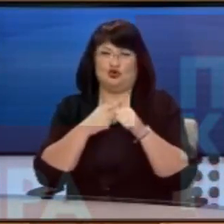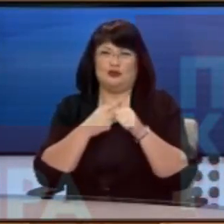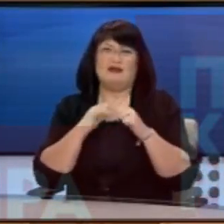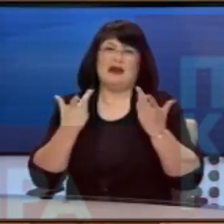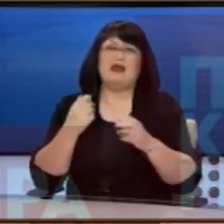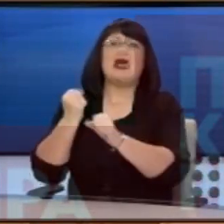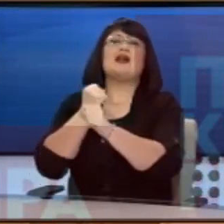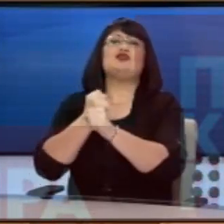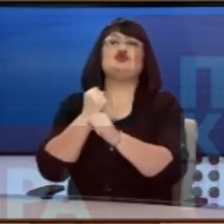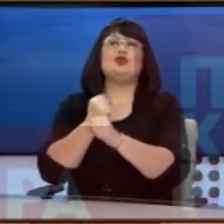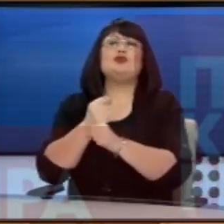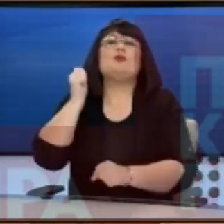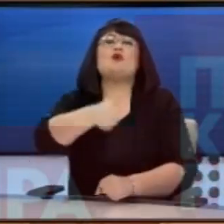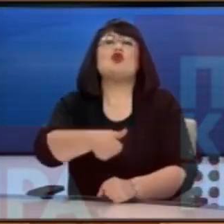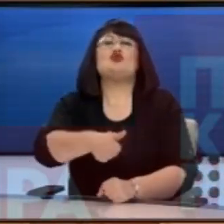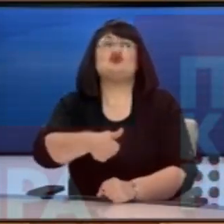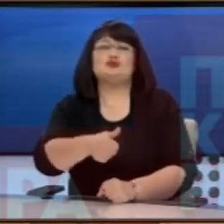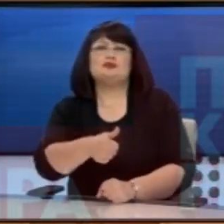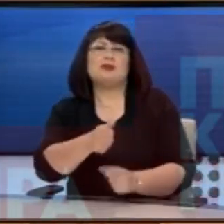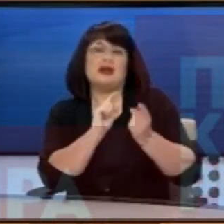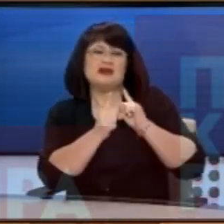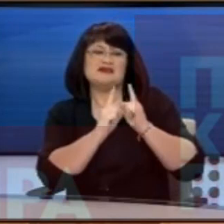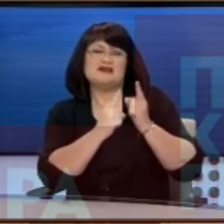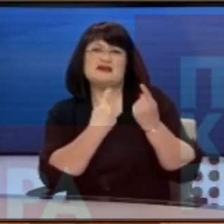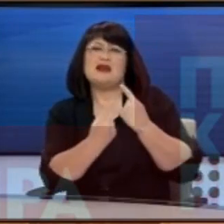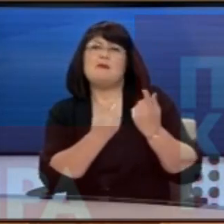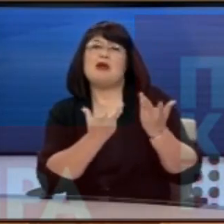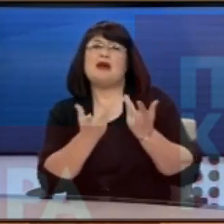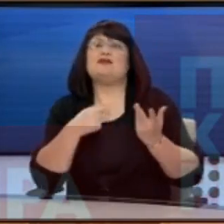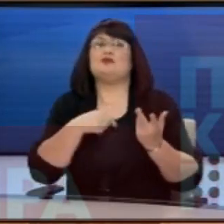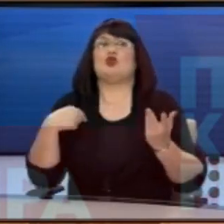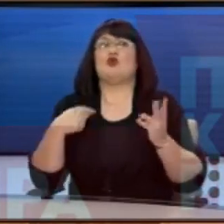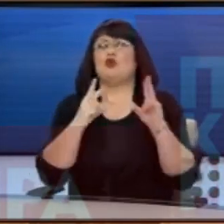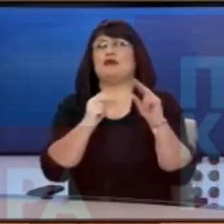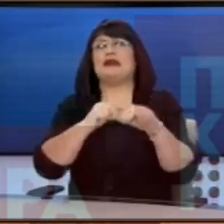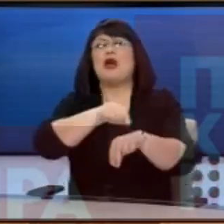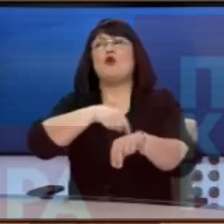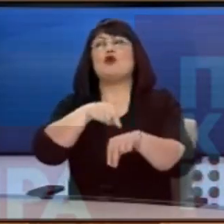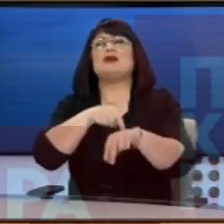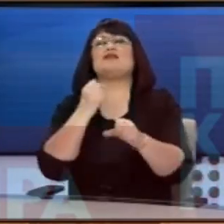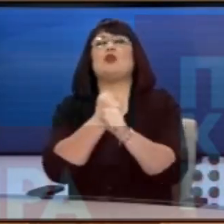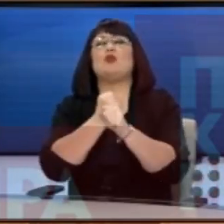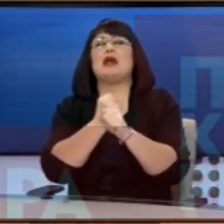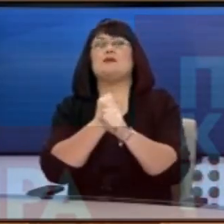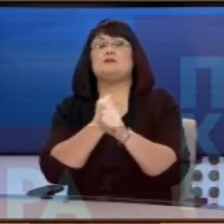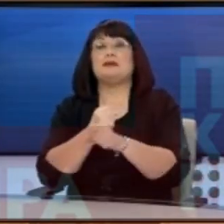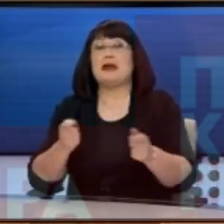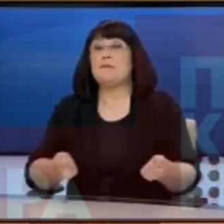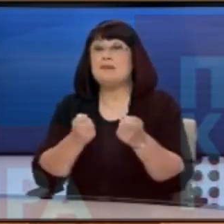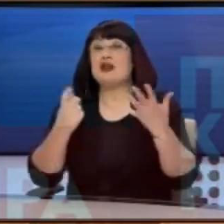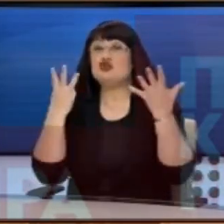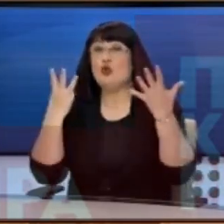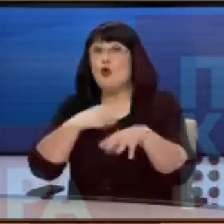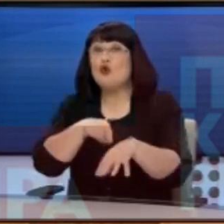ο εργαζόμενος, με λίγα λόγια, μένει μόνος του να διαπραγματευτεί με τον εργοδότη. Στην πράξη δεν θα υπάρχει πια